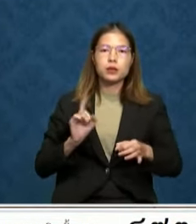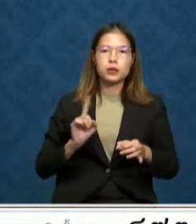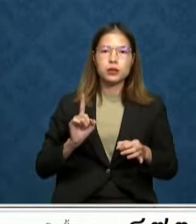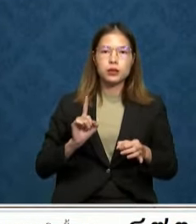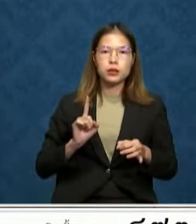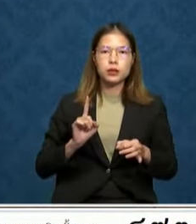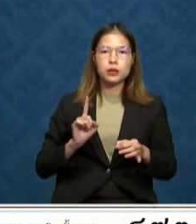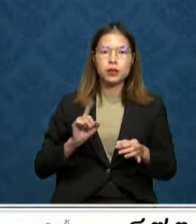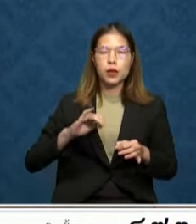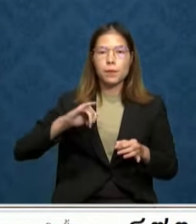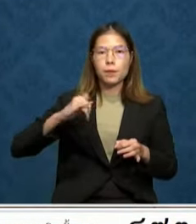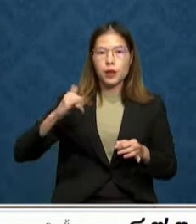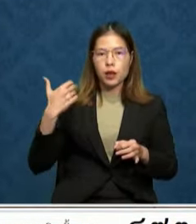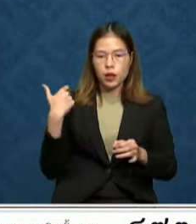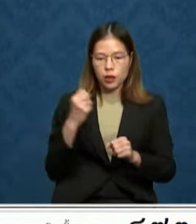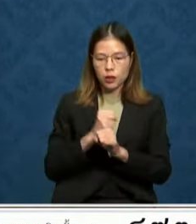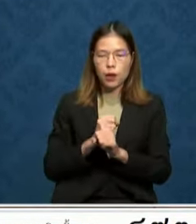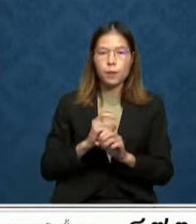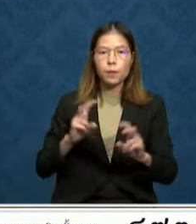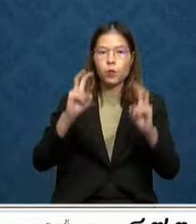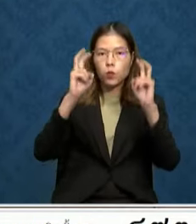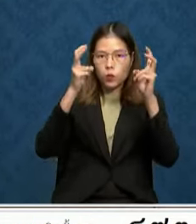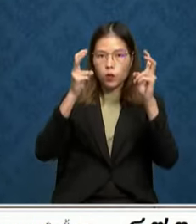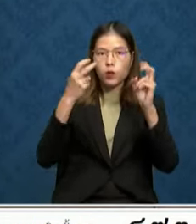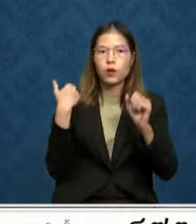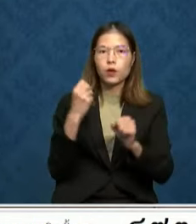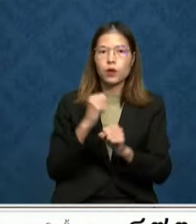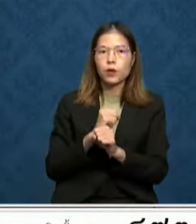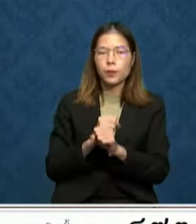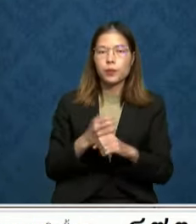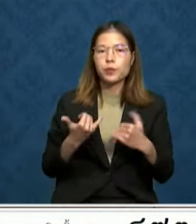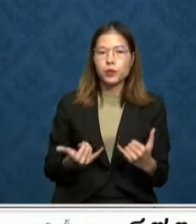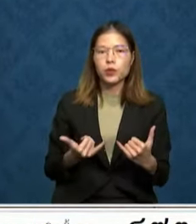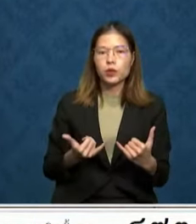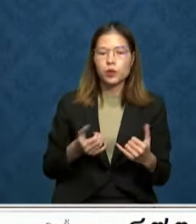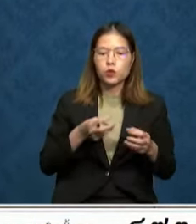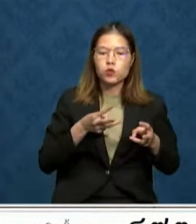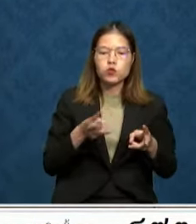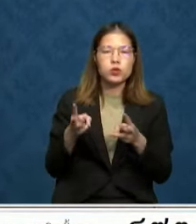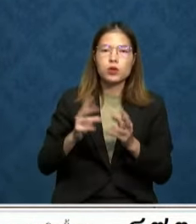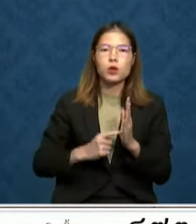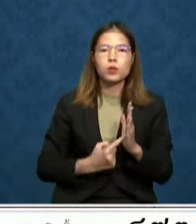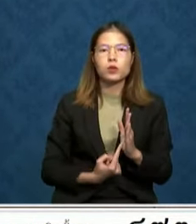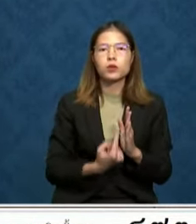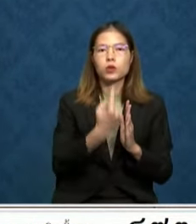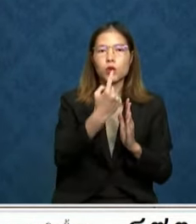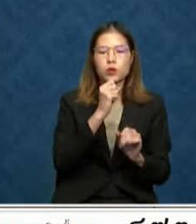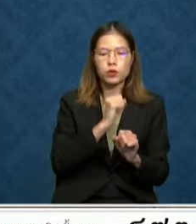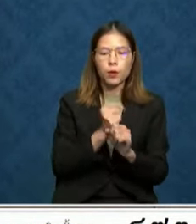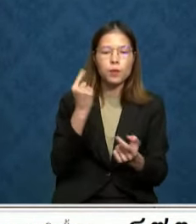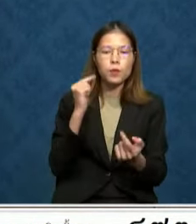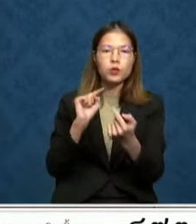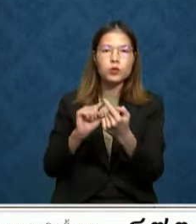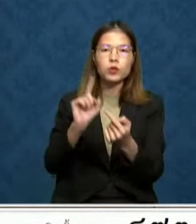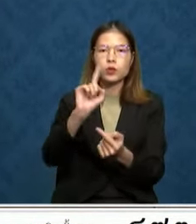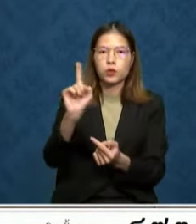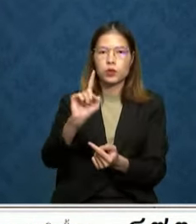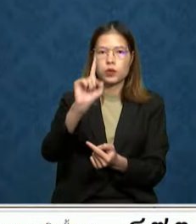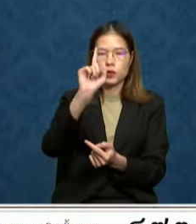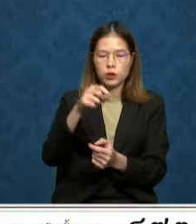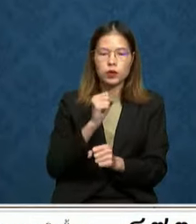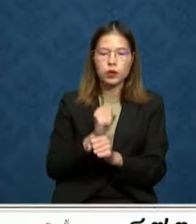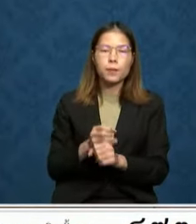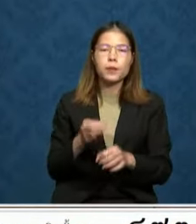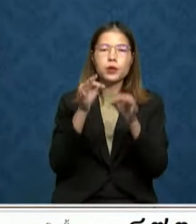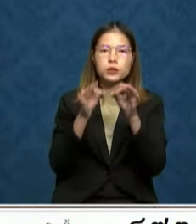ซึแ่นอนละค่ะ เรื่องที่เราทำกอยขนานี้เนี่ยนี่คือหentang เบืองต้นที่เราจะนำไปสู่การทำ